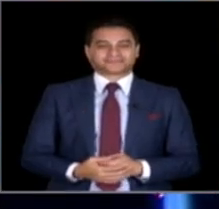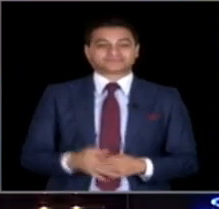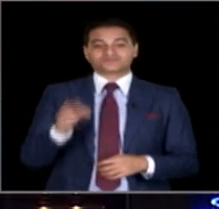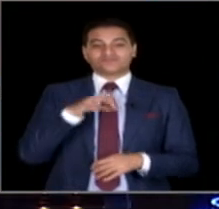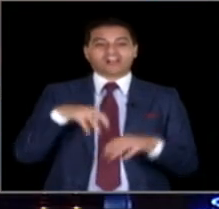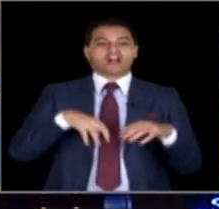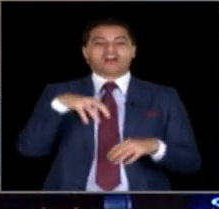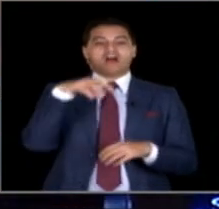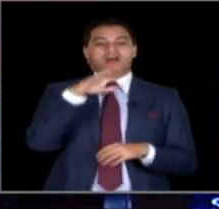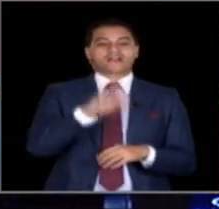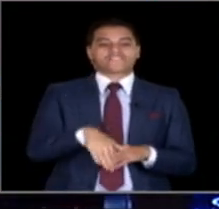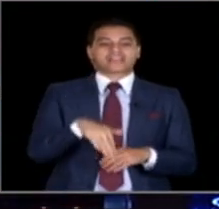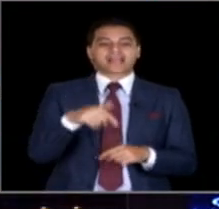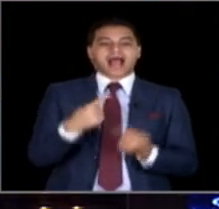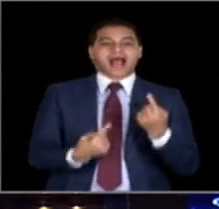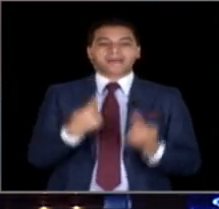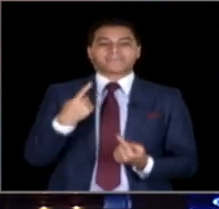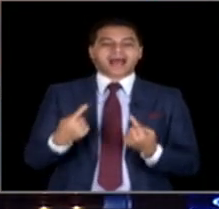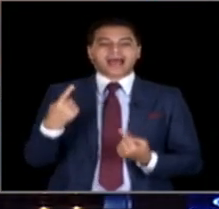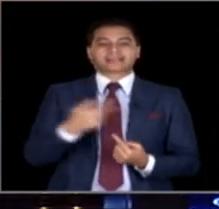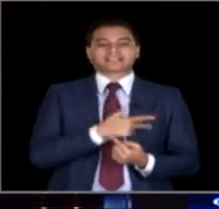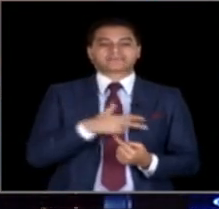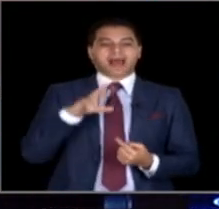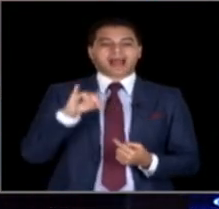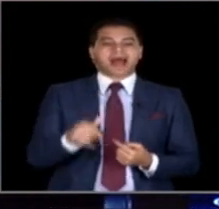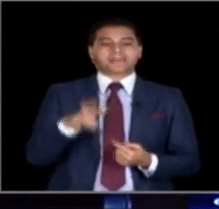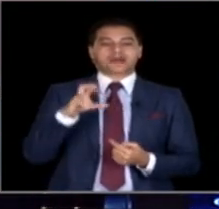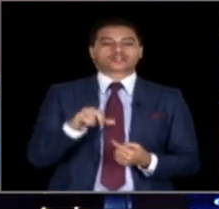في أي قارة تقع غابات الأمازون؟